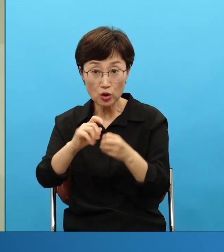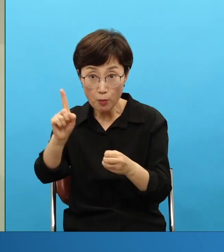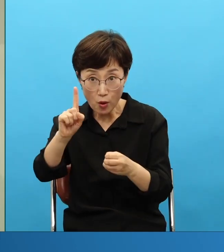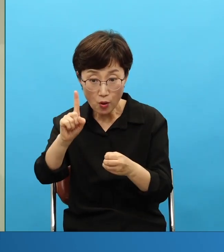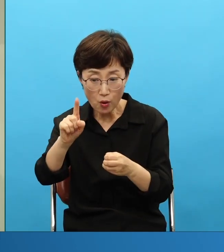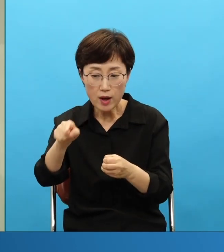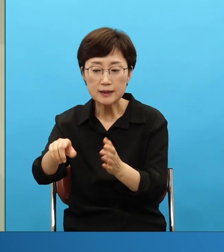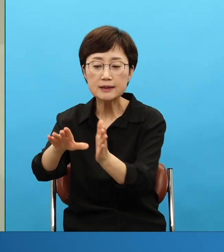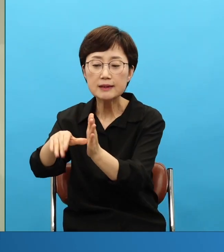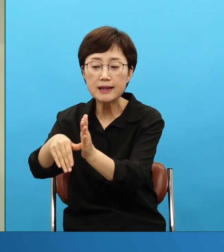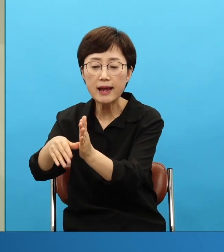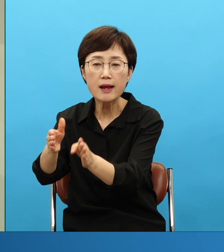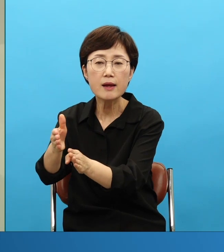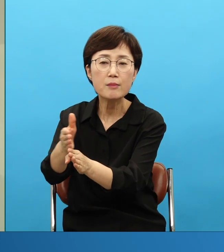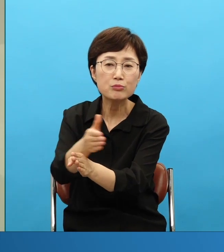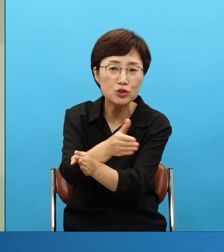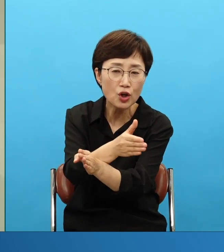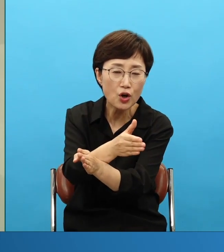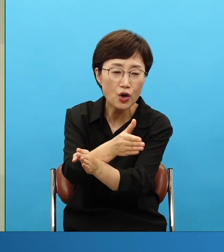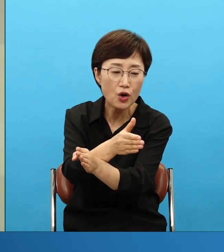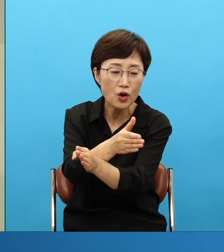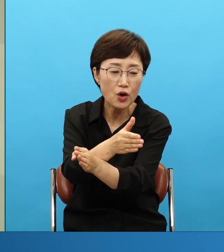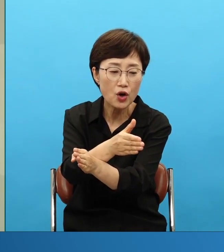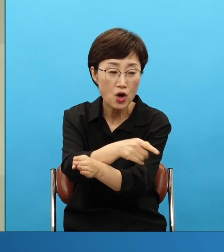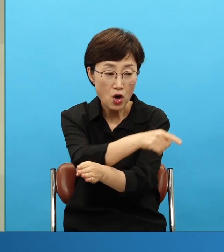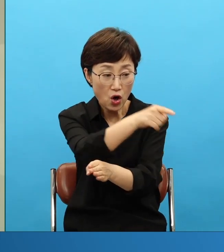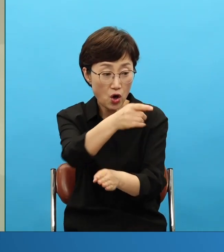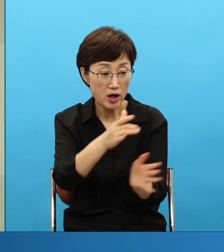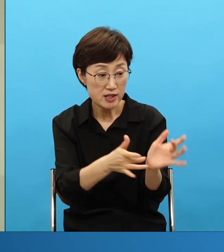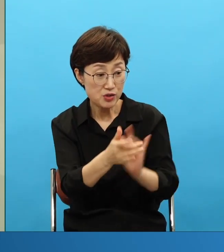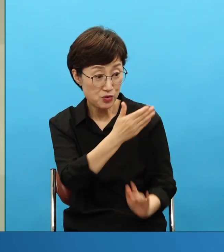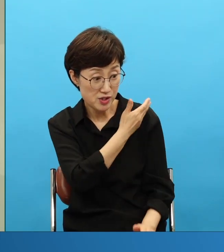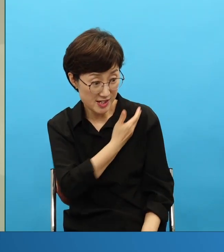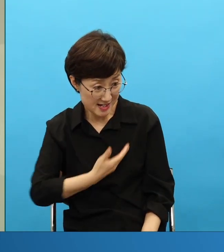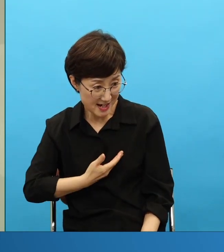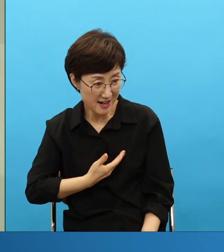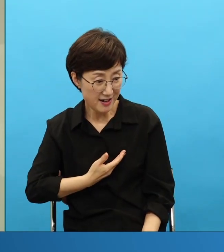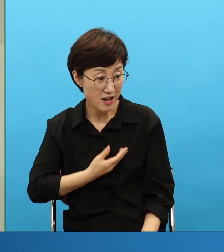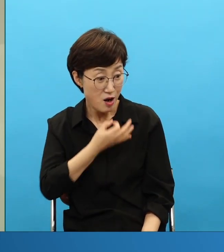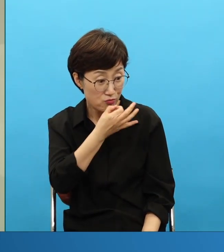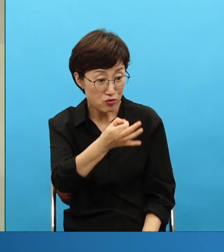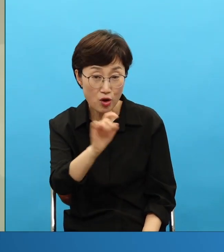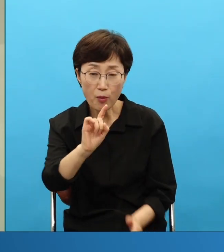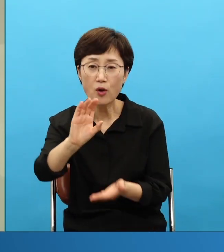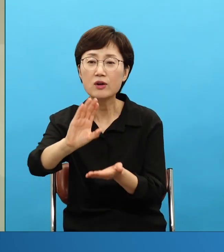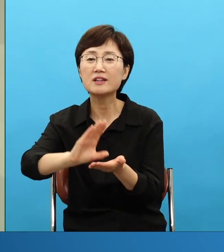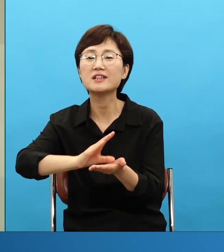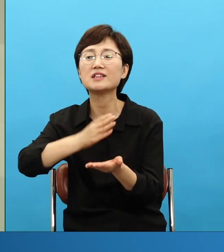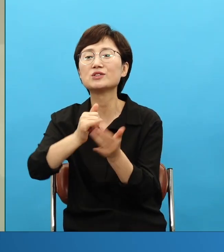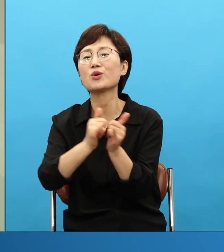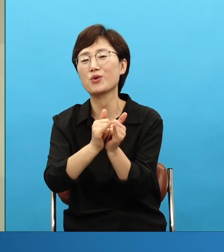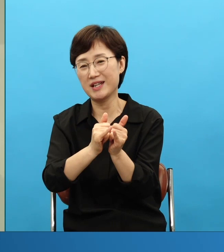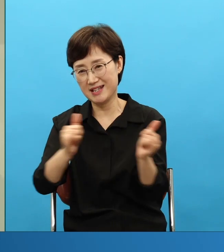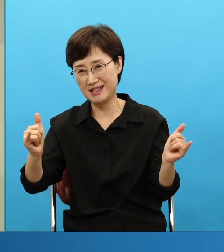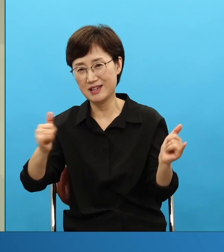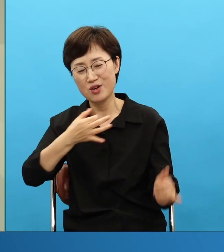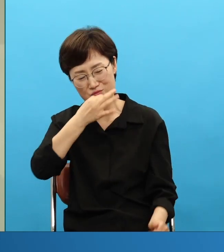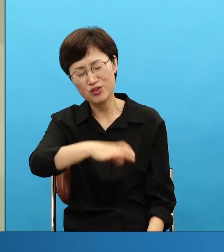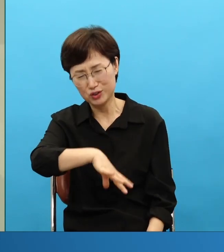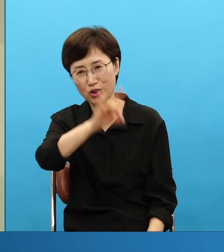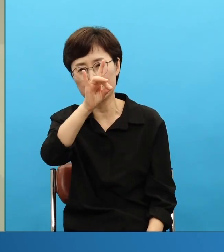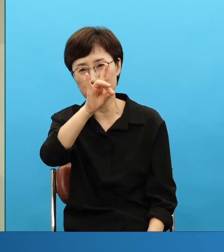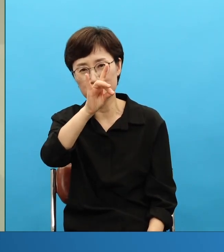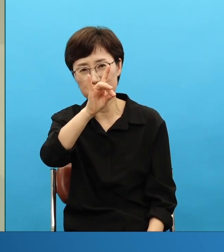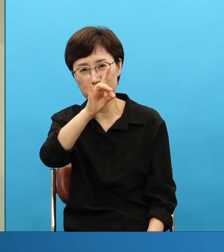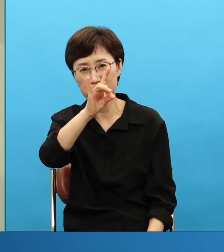그리스도인이라 칭하였더라 그랬어요. The disciples were called Christians first at Antioch. 뭡니까? What is that? 그리스도 올바로 하는 교회. They were the church